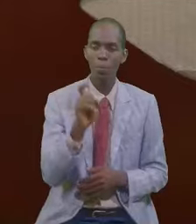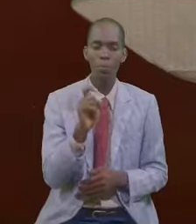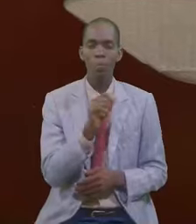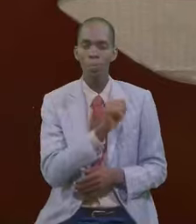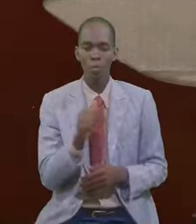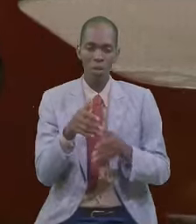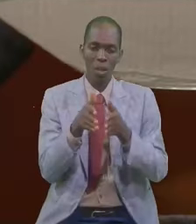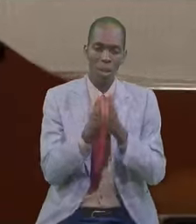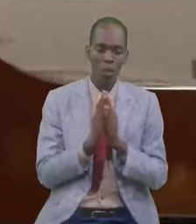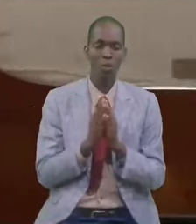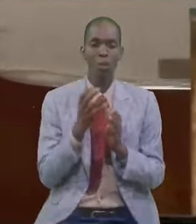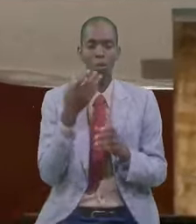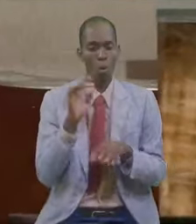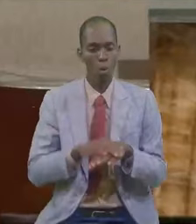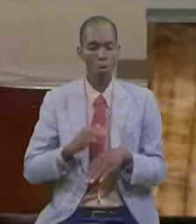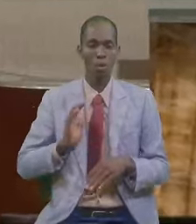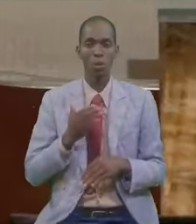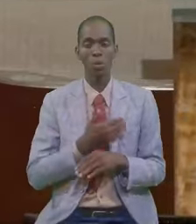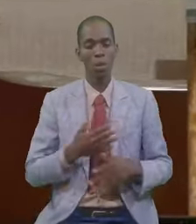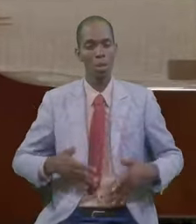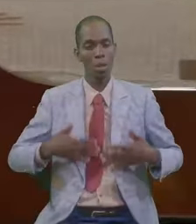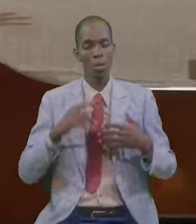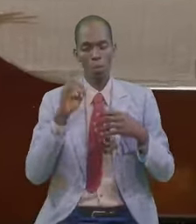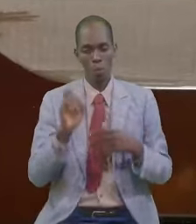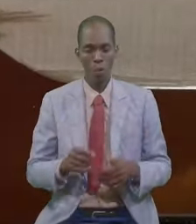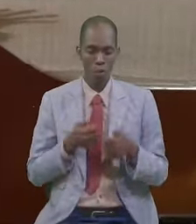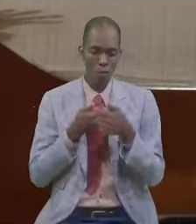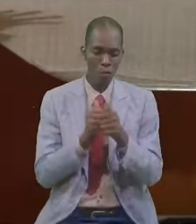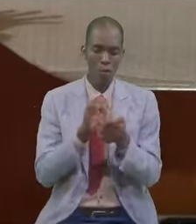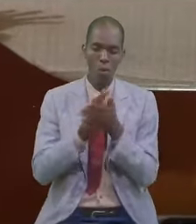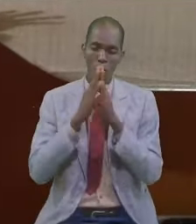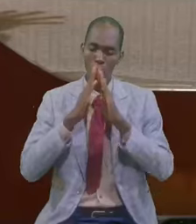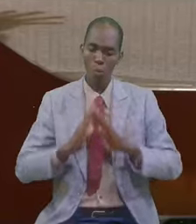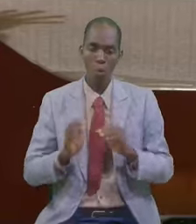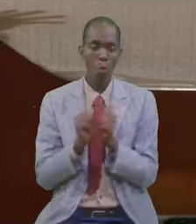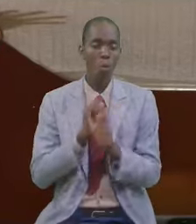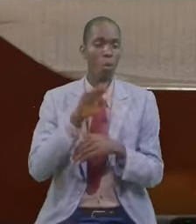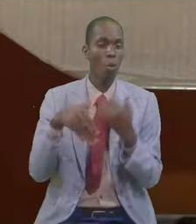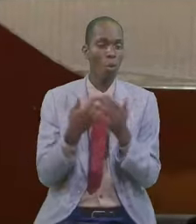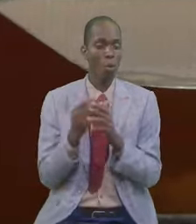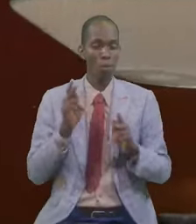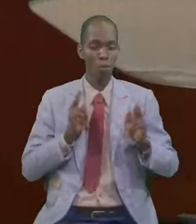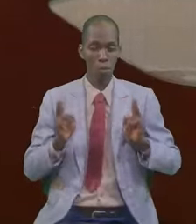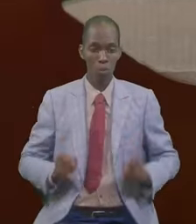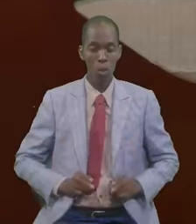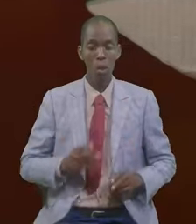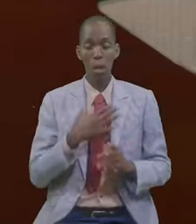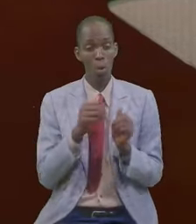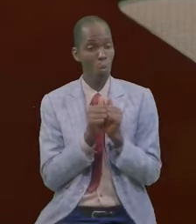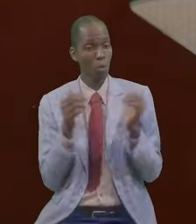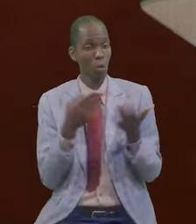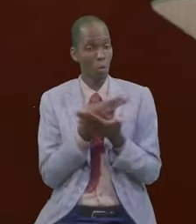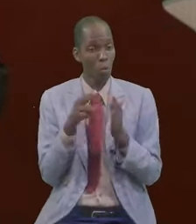exigence, une obligation sur notre vie. Recherchez la paix avec tous et la sanctification sans laquelle personne ne verra le